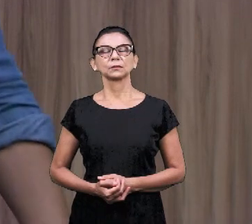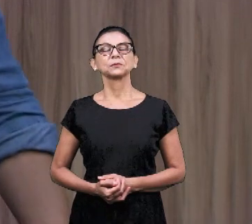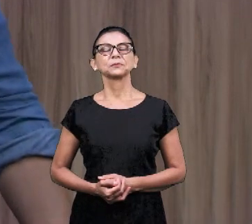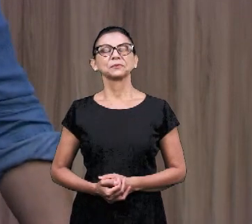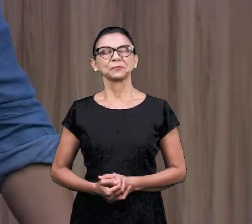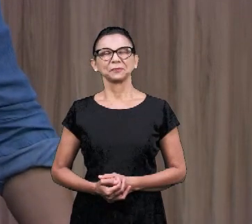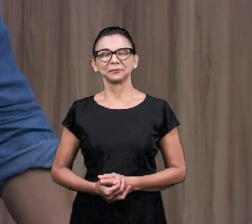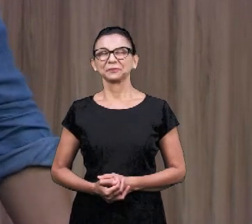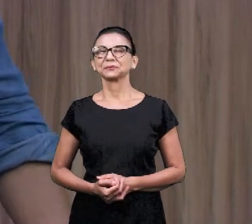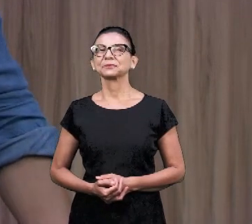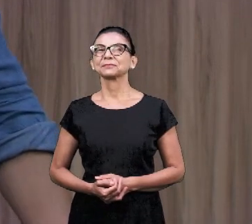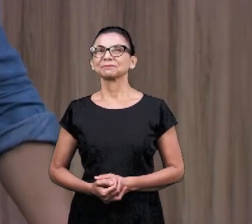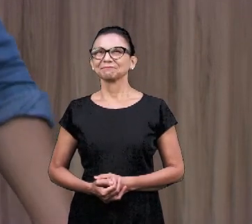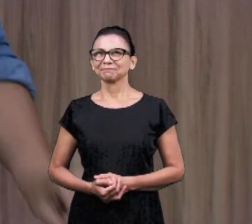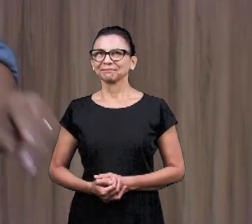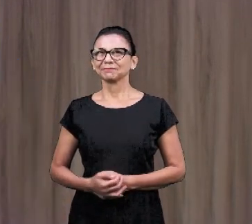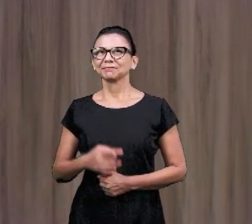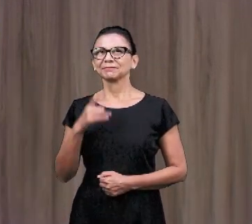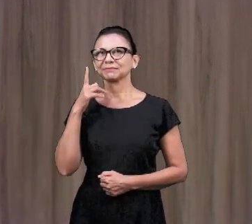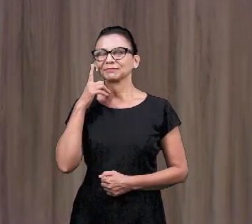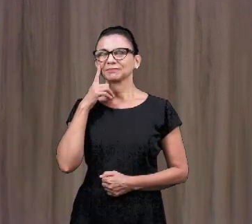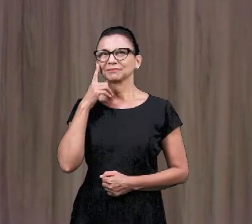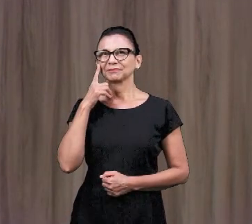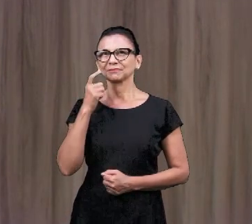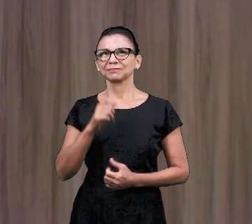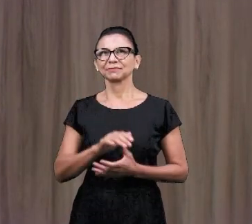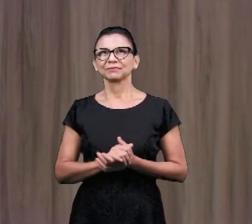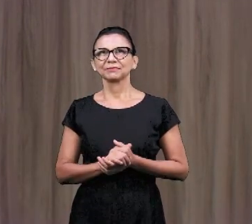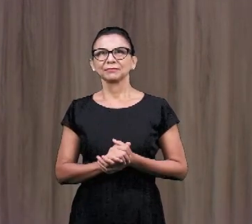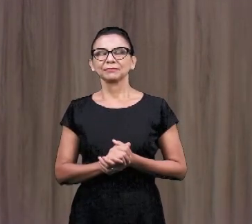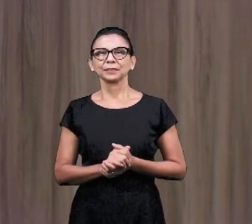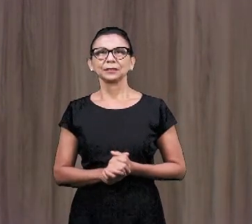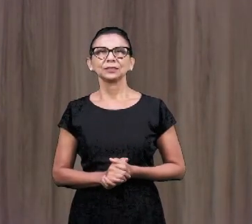Maintenant, nous allons connaître la partition simplifiée.